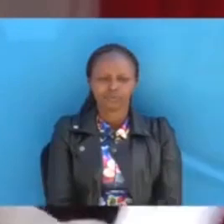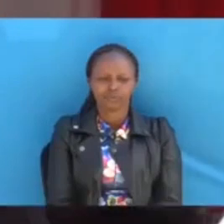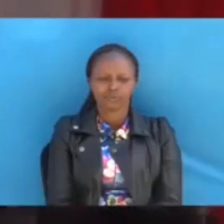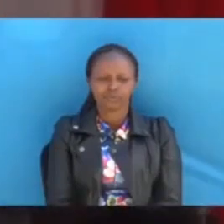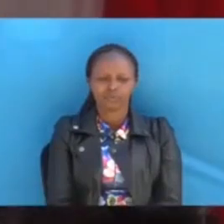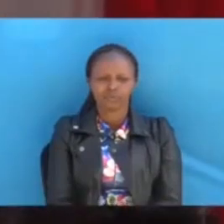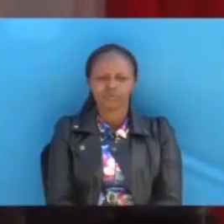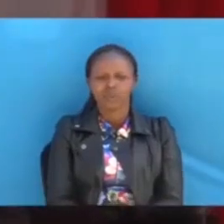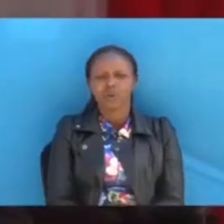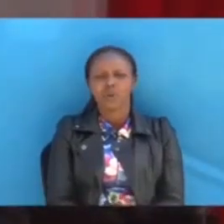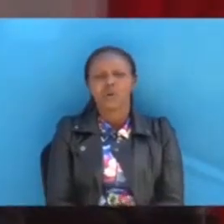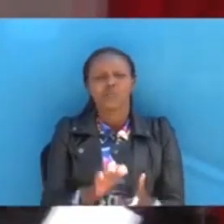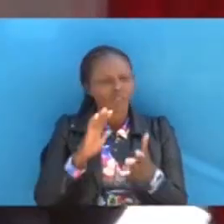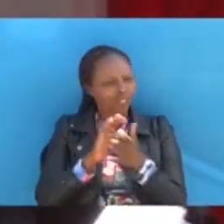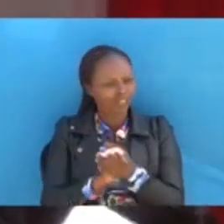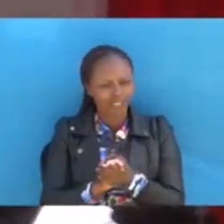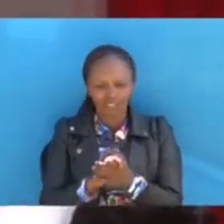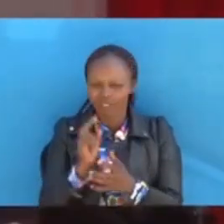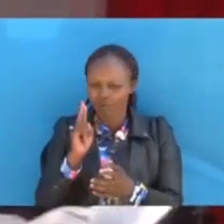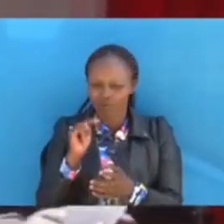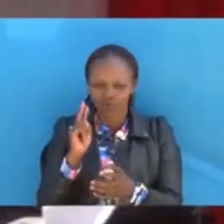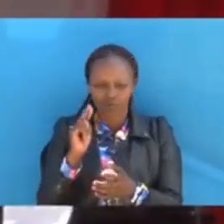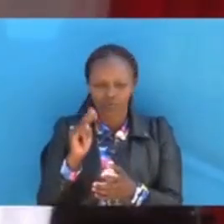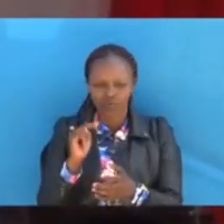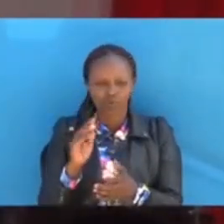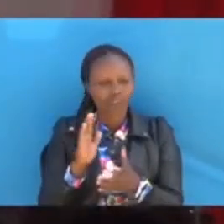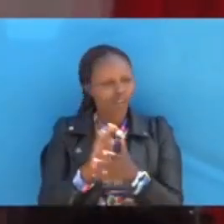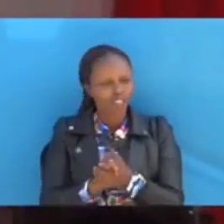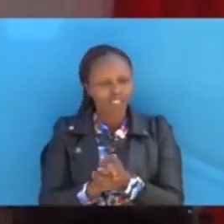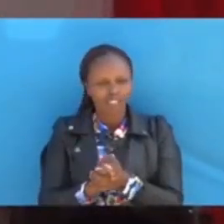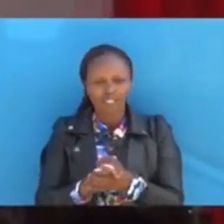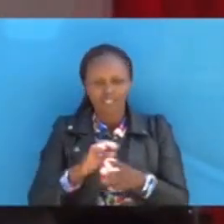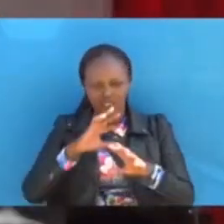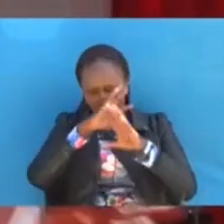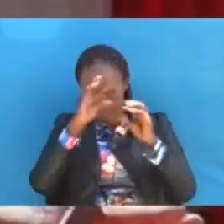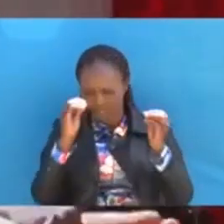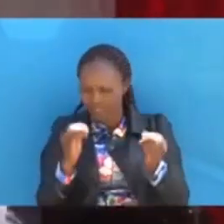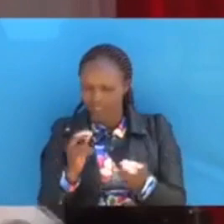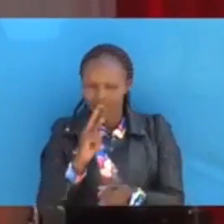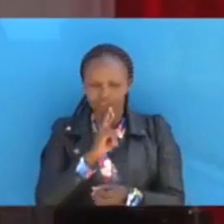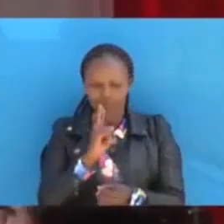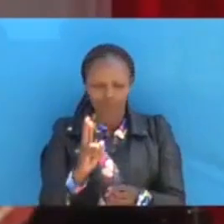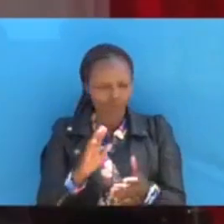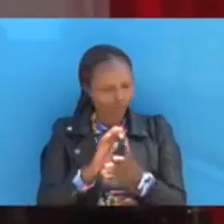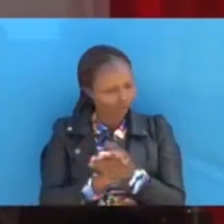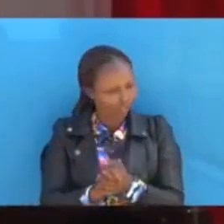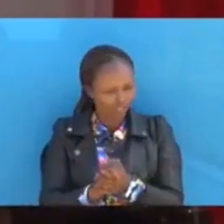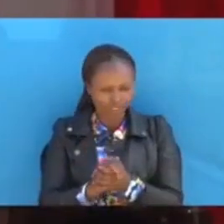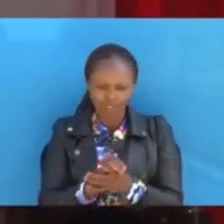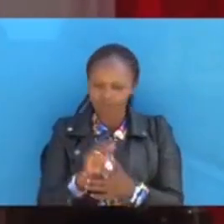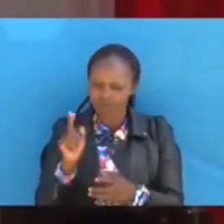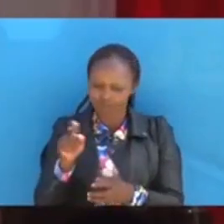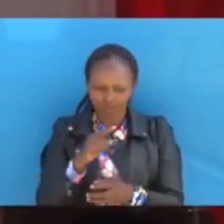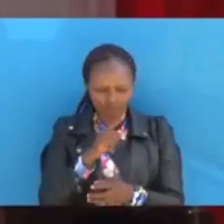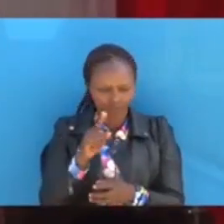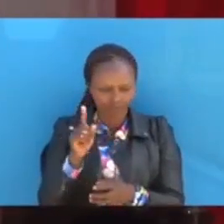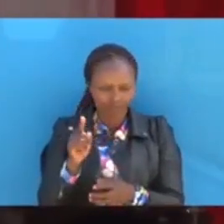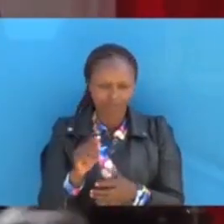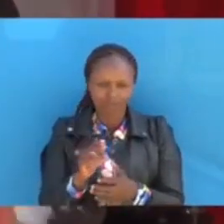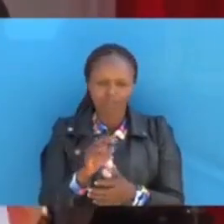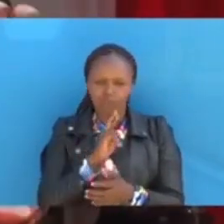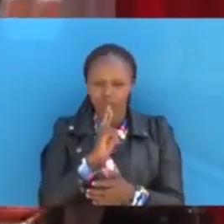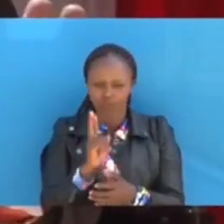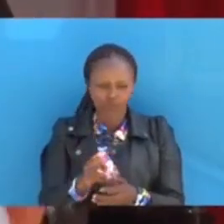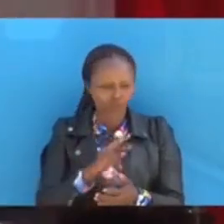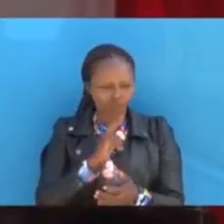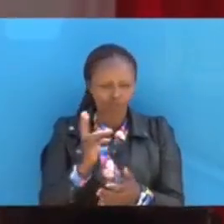ya handshake, rais usikubali. Na kama utaona hiyo mzee ni sawa kwa sababu ni Mkenya. But